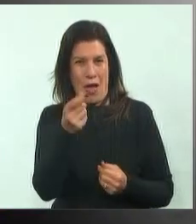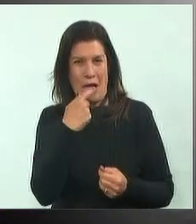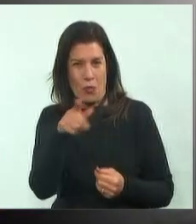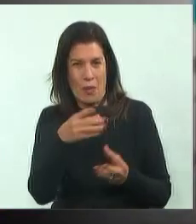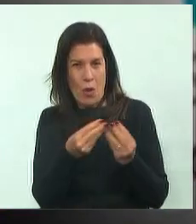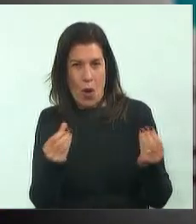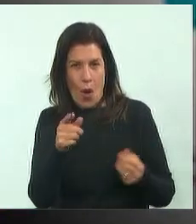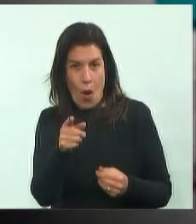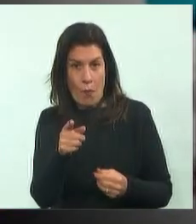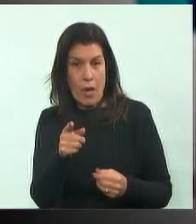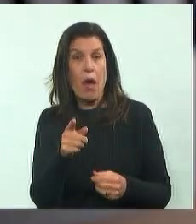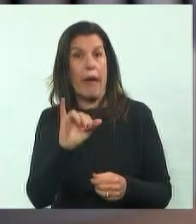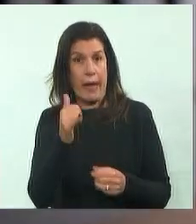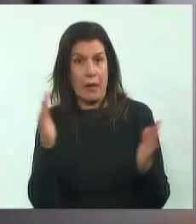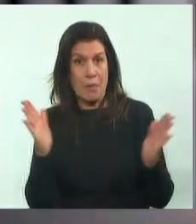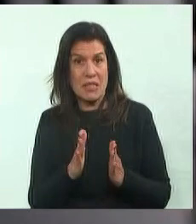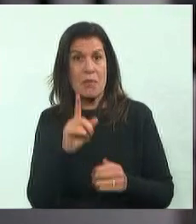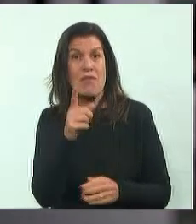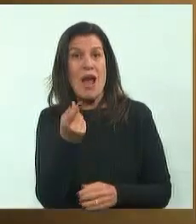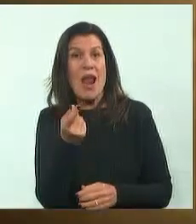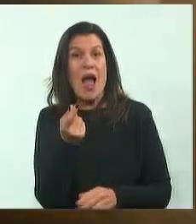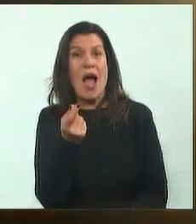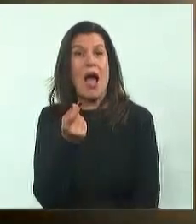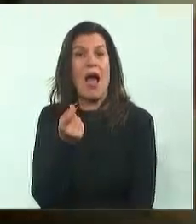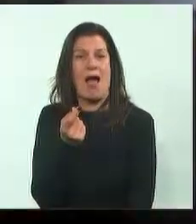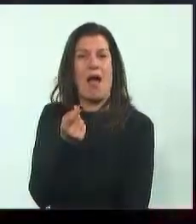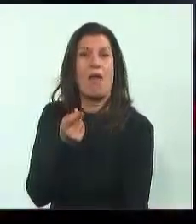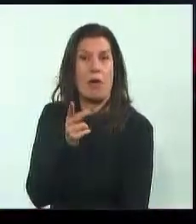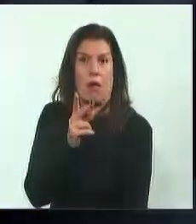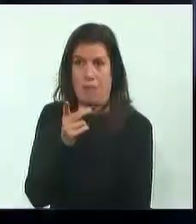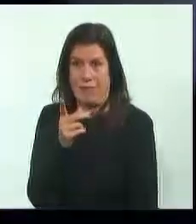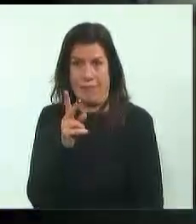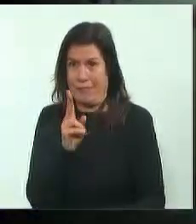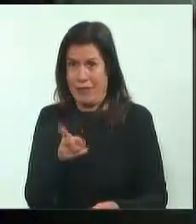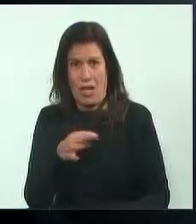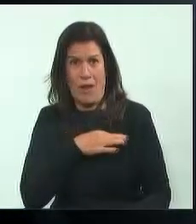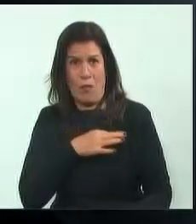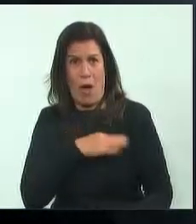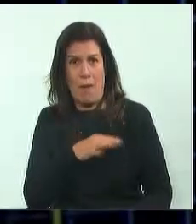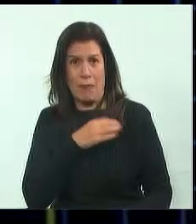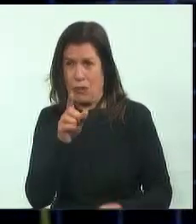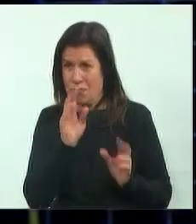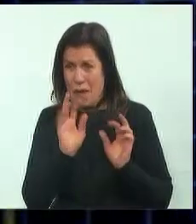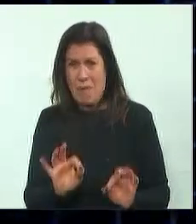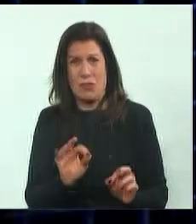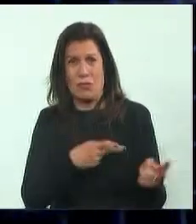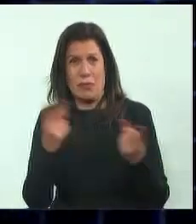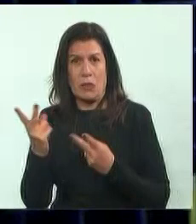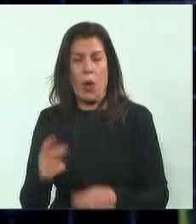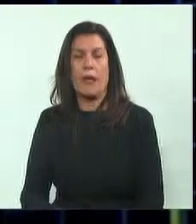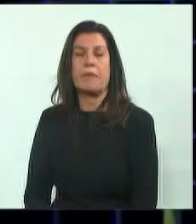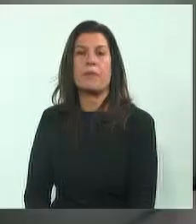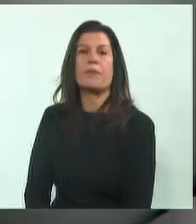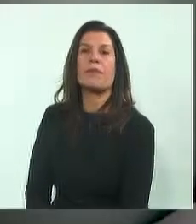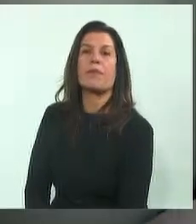להרזיה, אבל המחיר במקרה הטוב הוא להגיע למיון. מטופלת הגיעה לבית חולים עם תלונות שמתאימות לאי